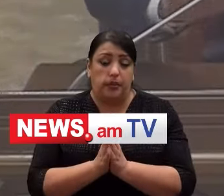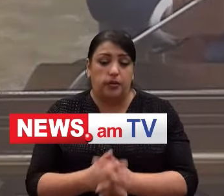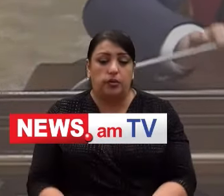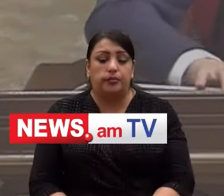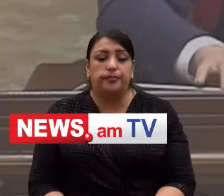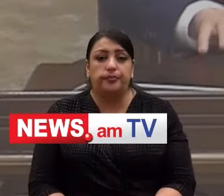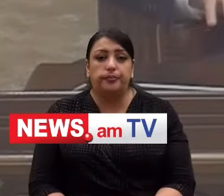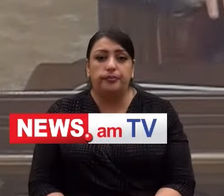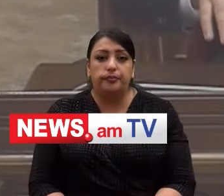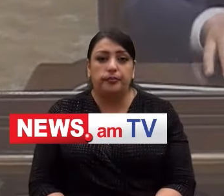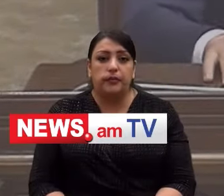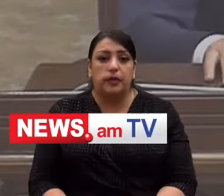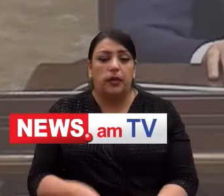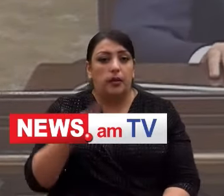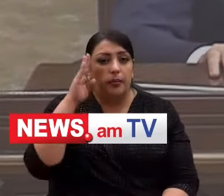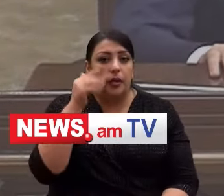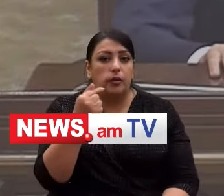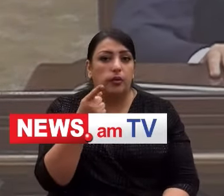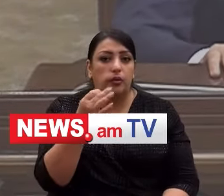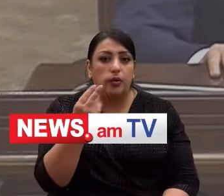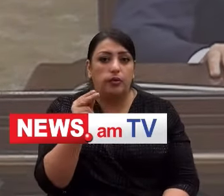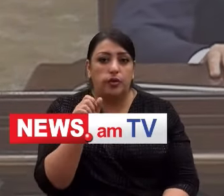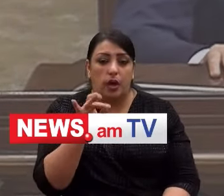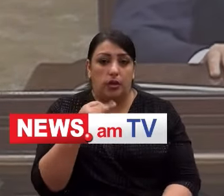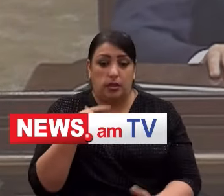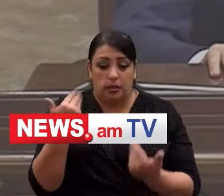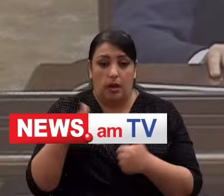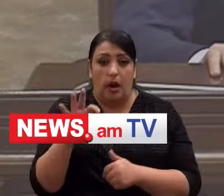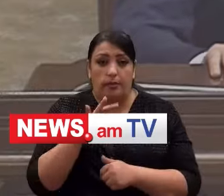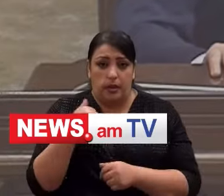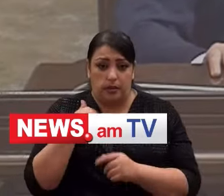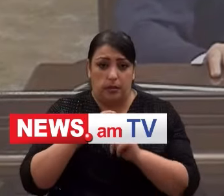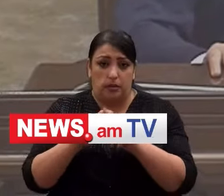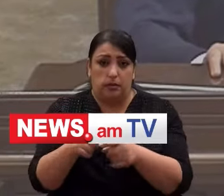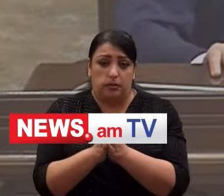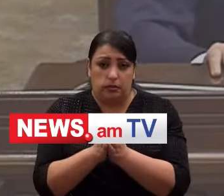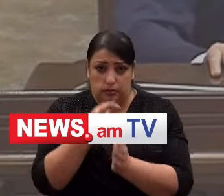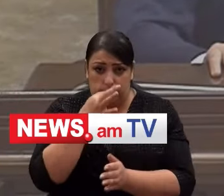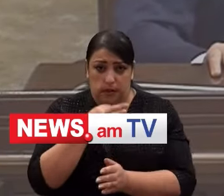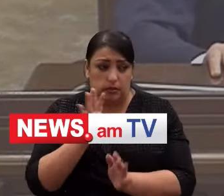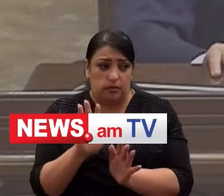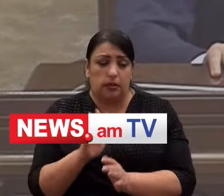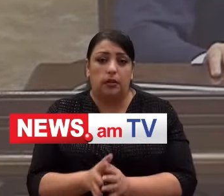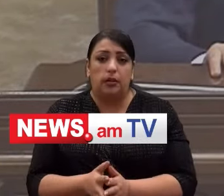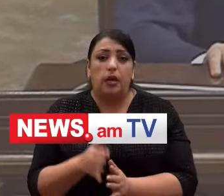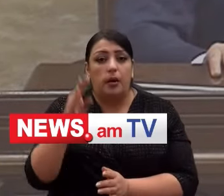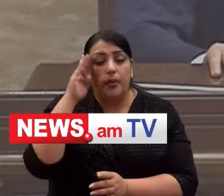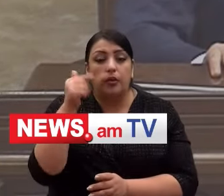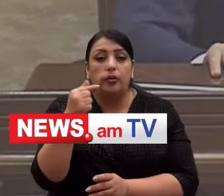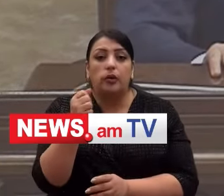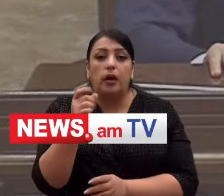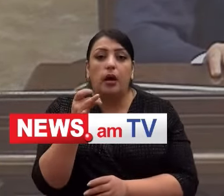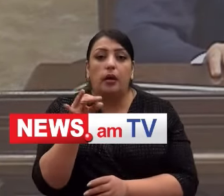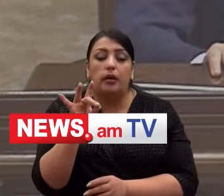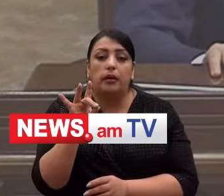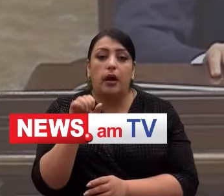Պարոն Ալեքսանյան, ուր եք գնում։ Պարոն Քոչարյան, մի րոպե։ Իմ մասին խոսակցությունը պետք է արձագանքեմ։ Արձագանքեք, խնդրեմ։ Պարոն Քերամյան, տեսեք, ես այդ մասին